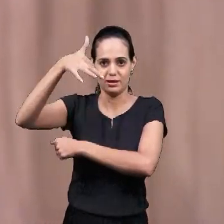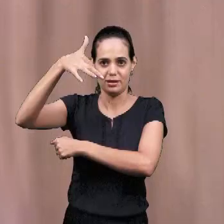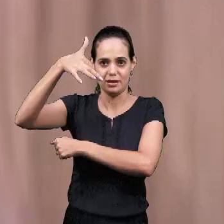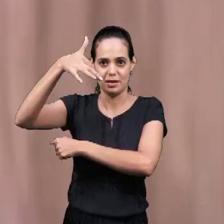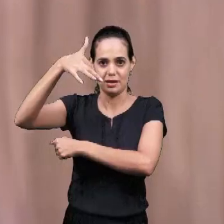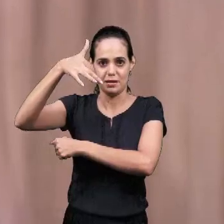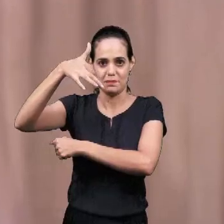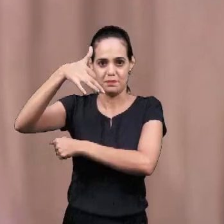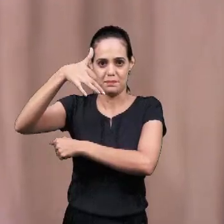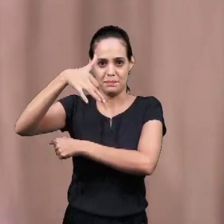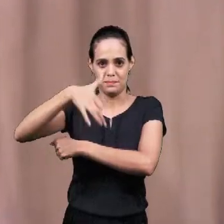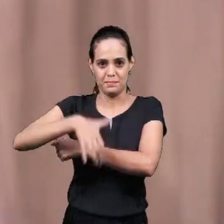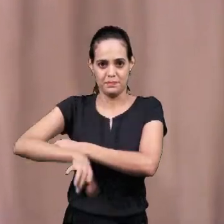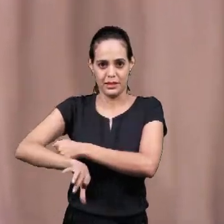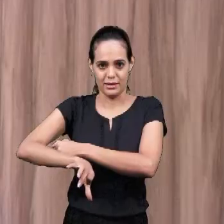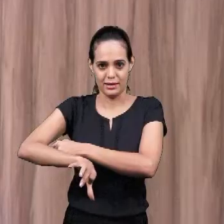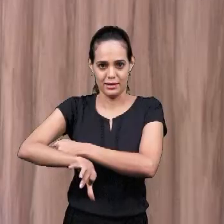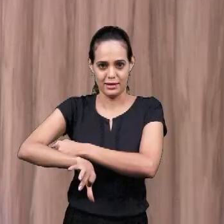I.